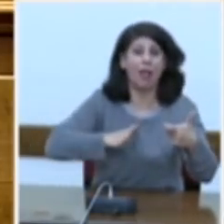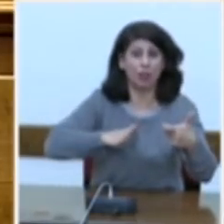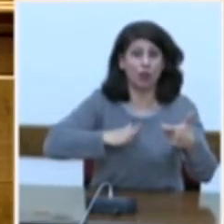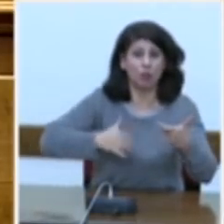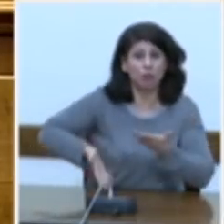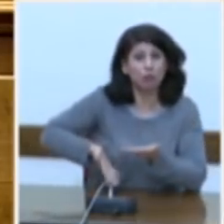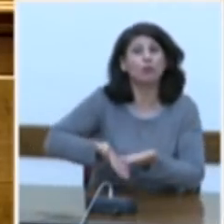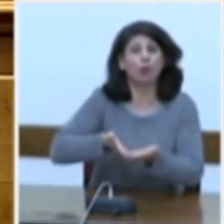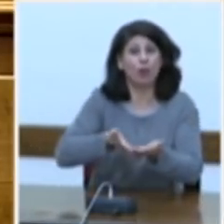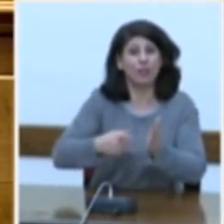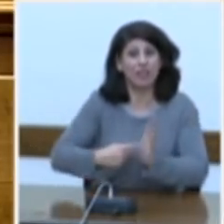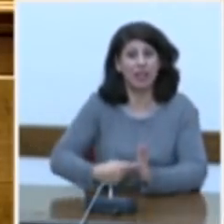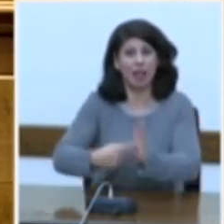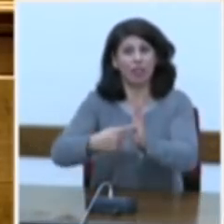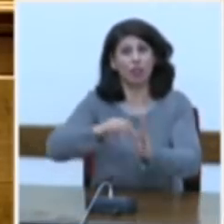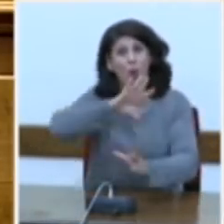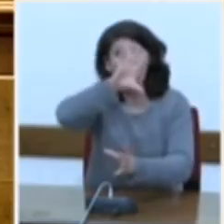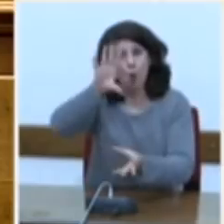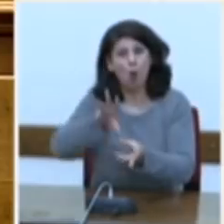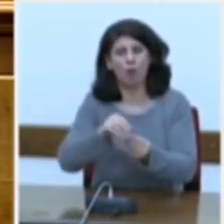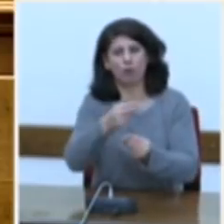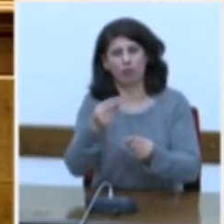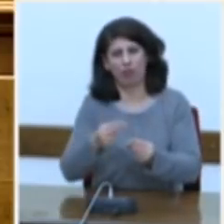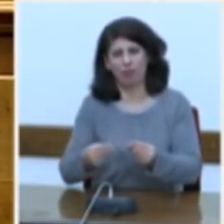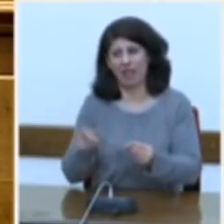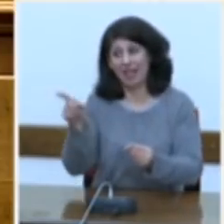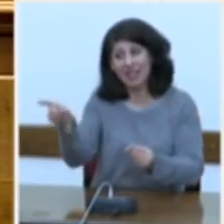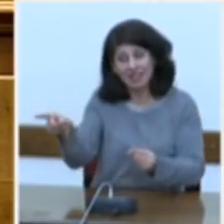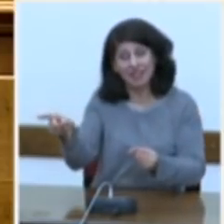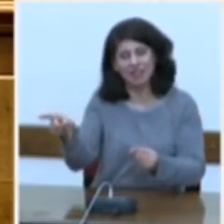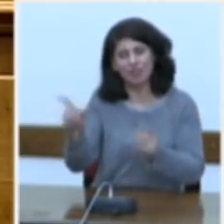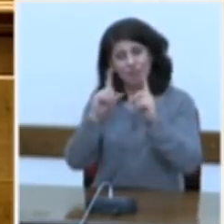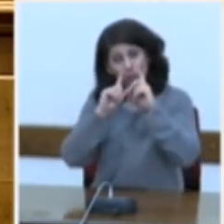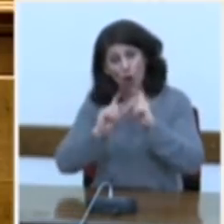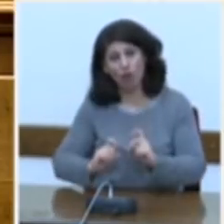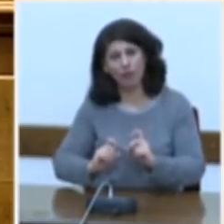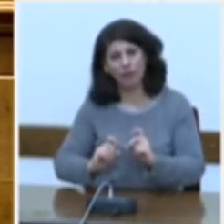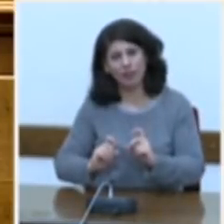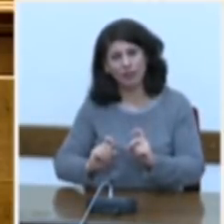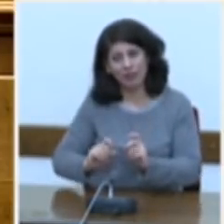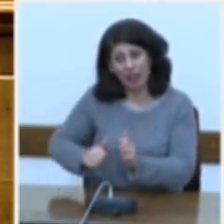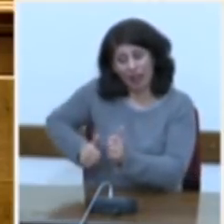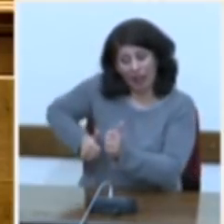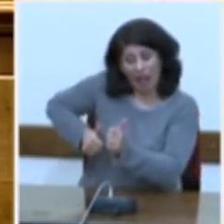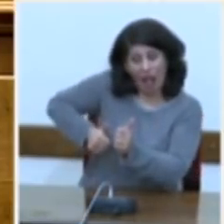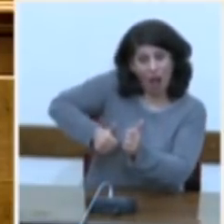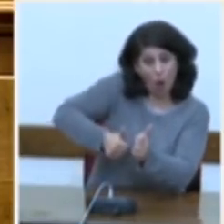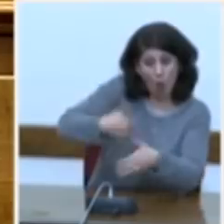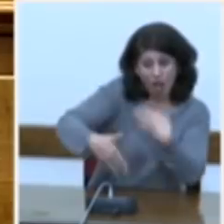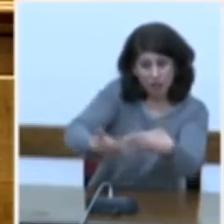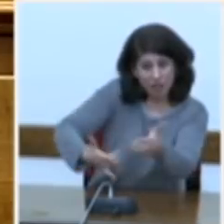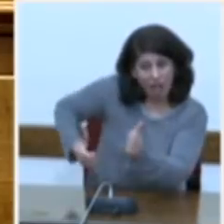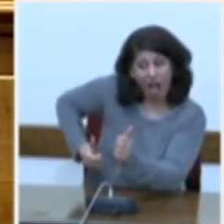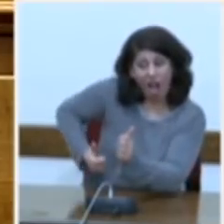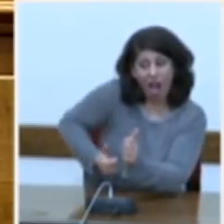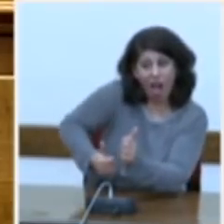συνέβαλαν να αναδειχθεί το όλο θέμα. Εσείς αναγκαστήκατε να συρθείτε πίσω από τις εξελίξεις για